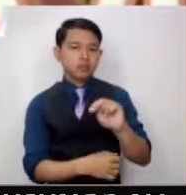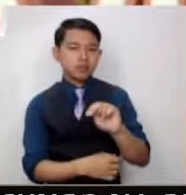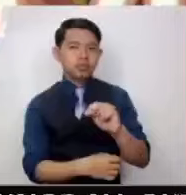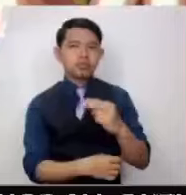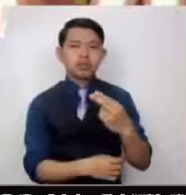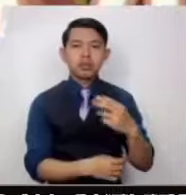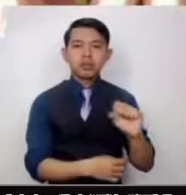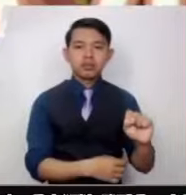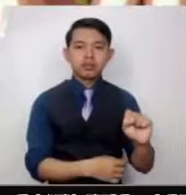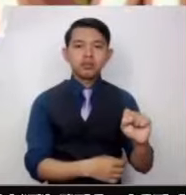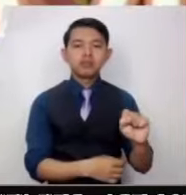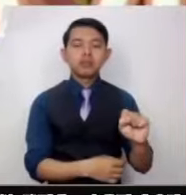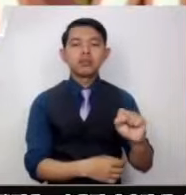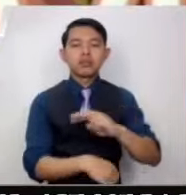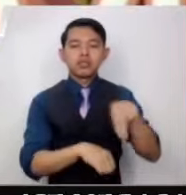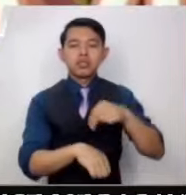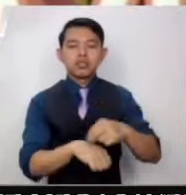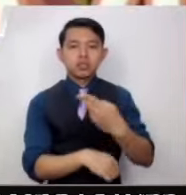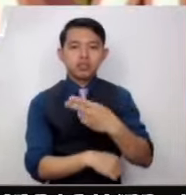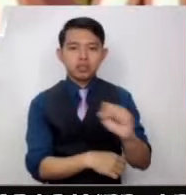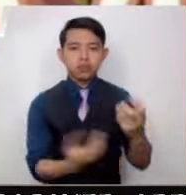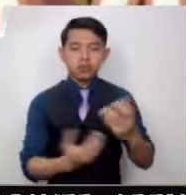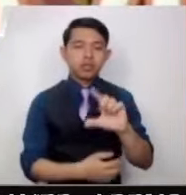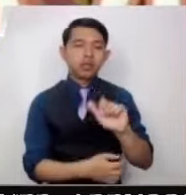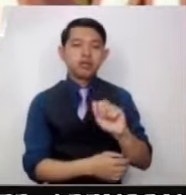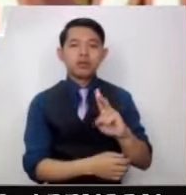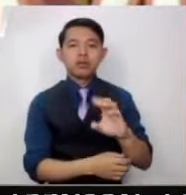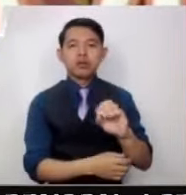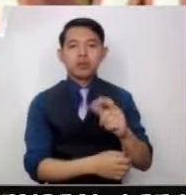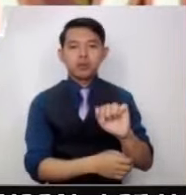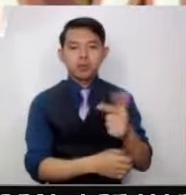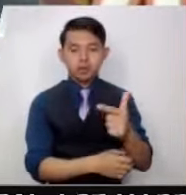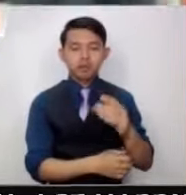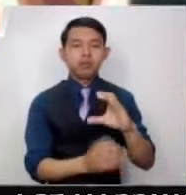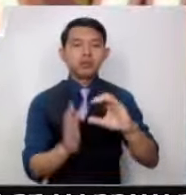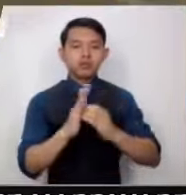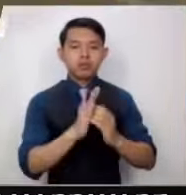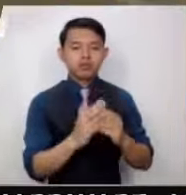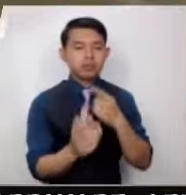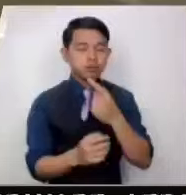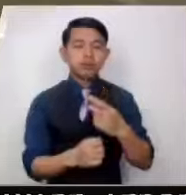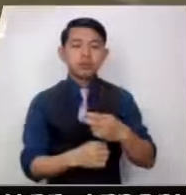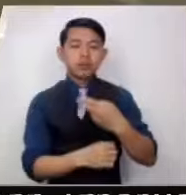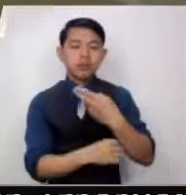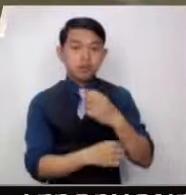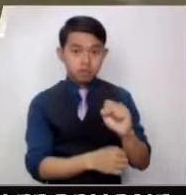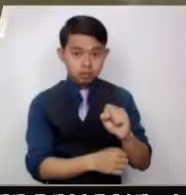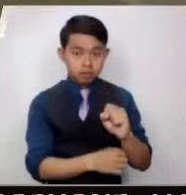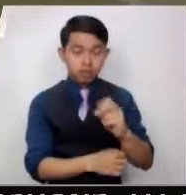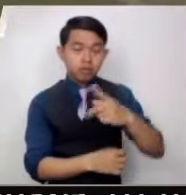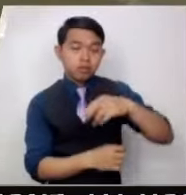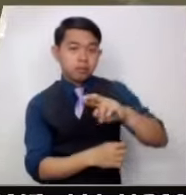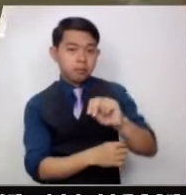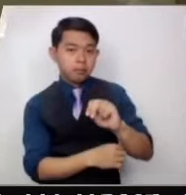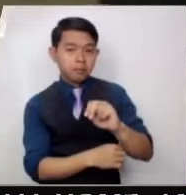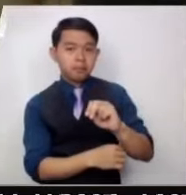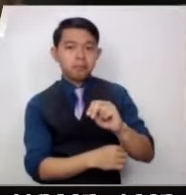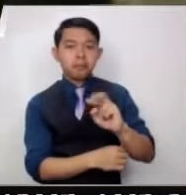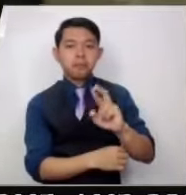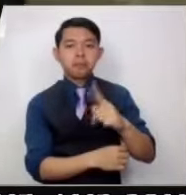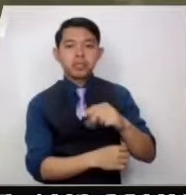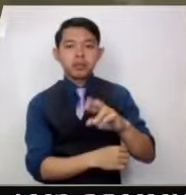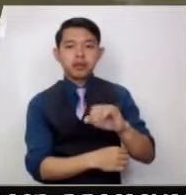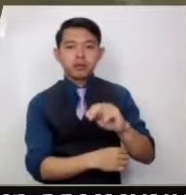City. Connie, sabi naman ng mga Tarim National High School Principal na si Ginang Elvira Biray, magpapatupad naman ng